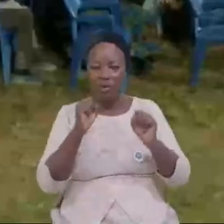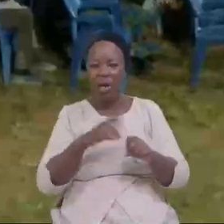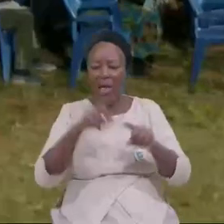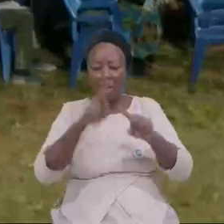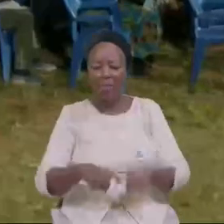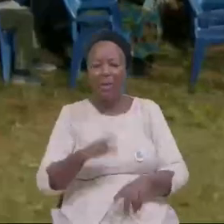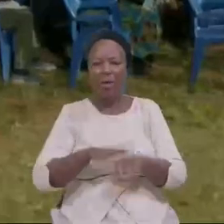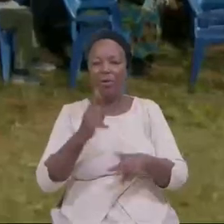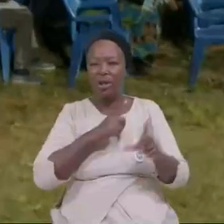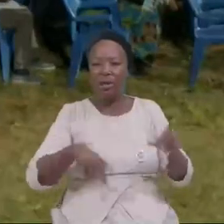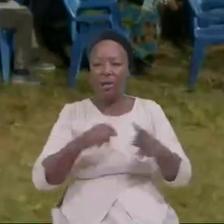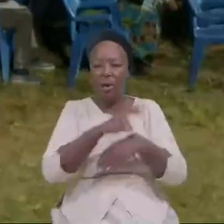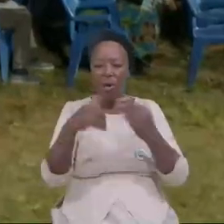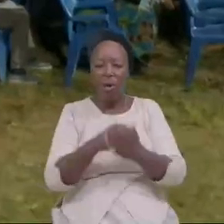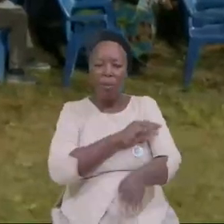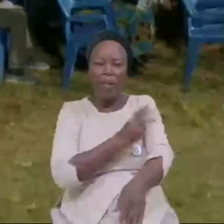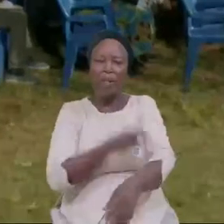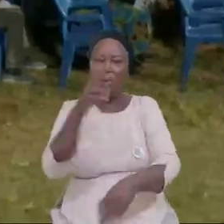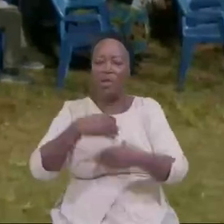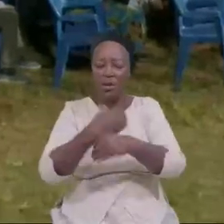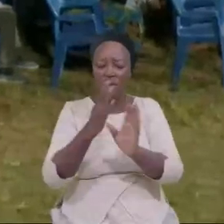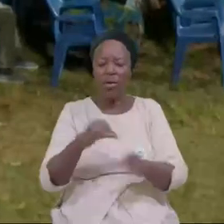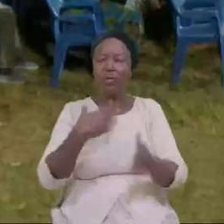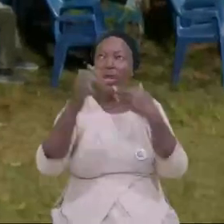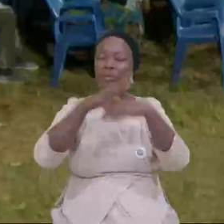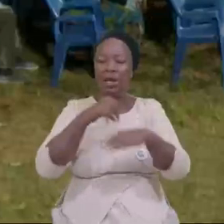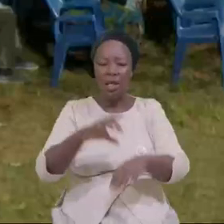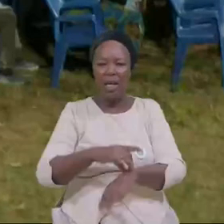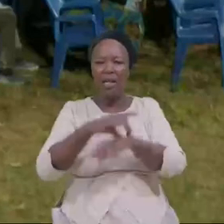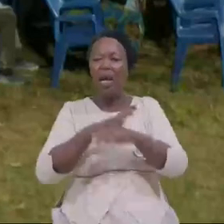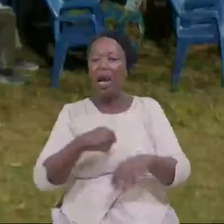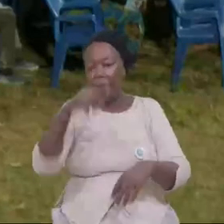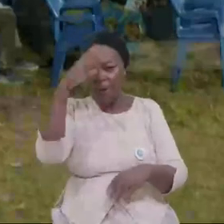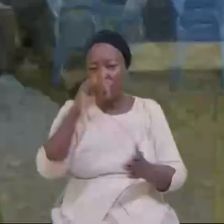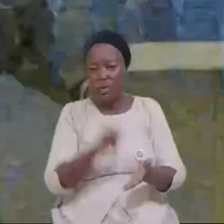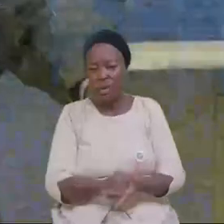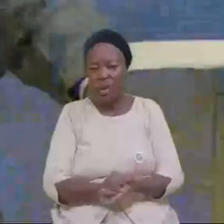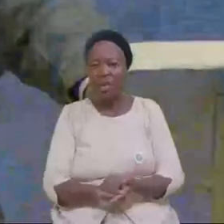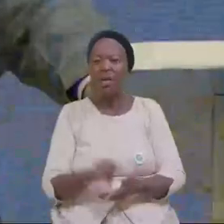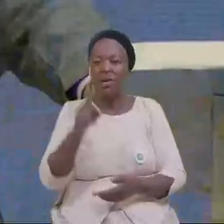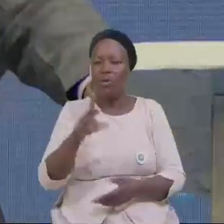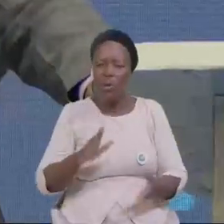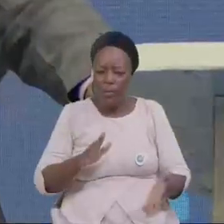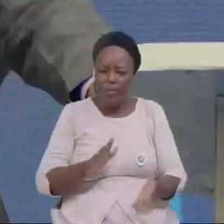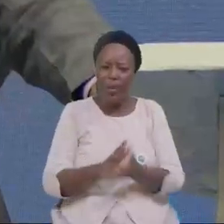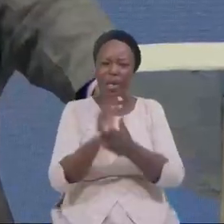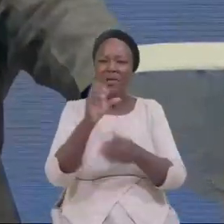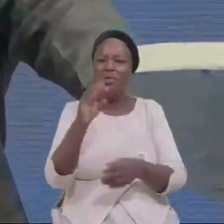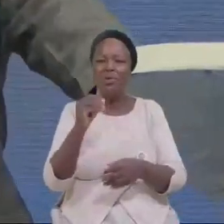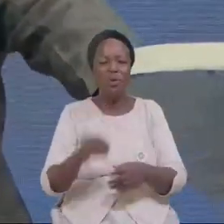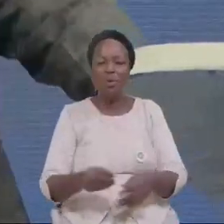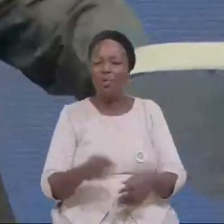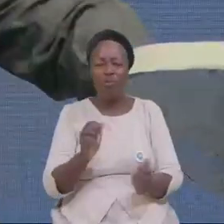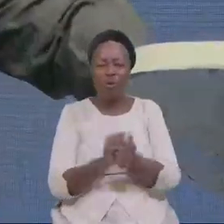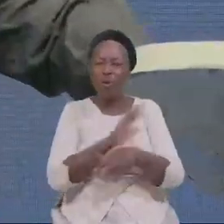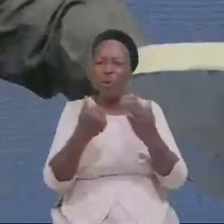Tout-Puissant, le Créateur des cieux et de la terre. Pour cela, tu vas croire tellement en